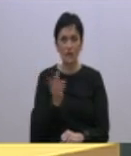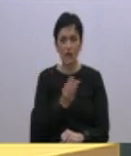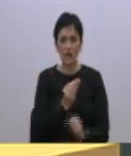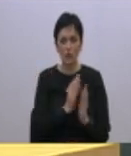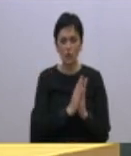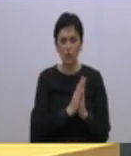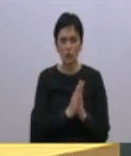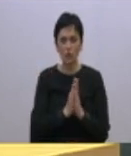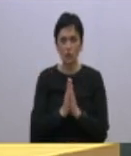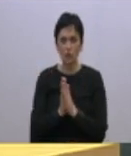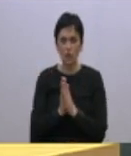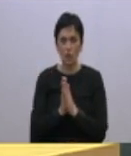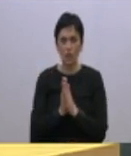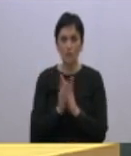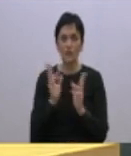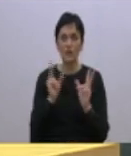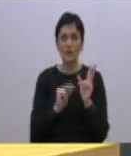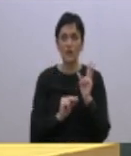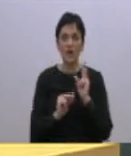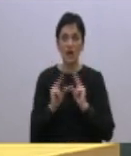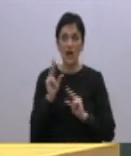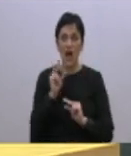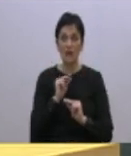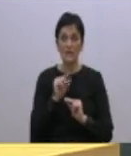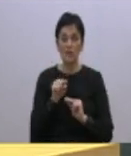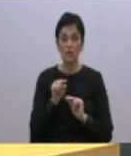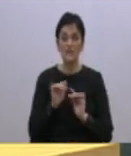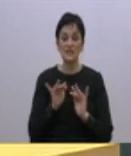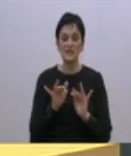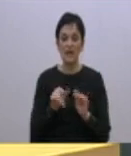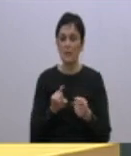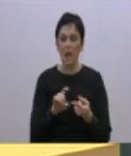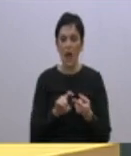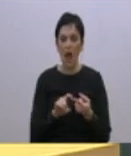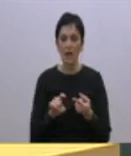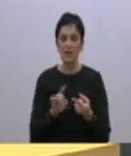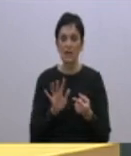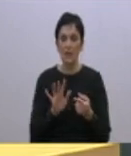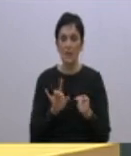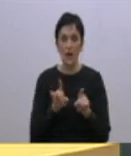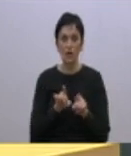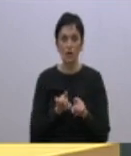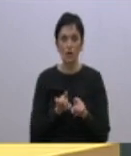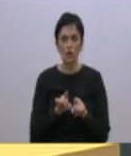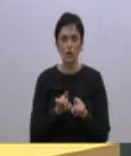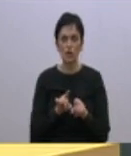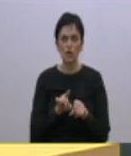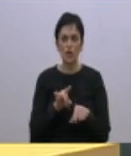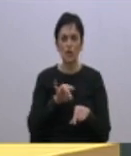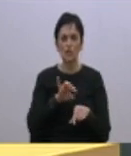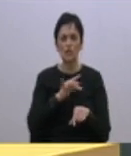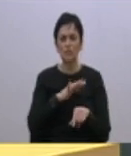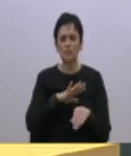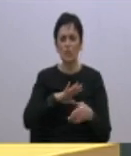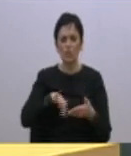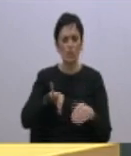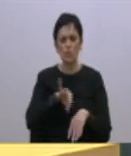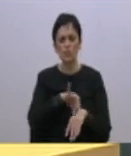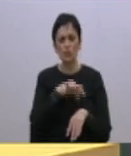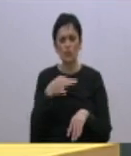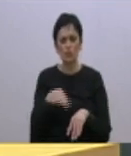თხოვოთ გავითვალისწინოთ რომ აქ საქმე არ ეხება ისეთ პუნქტივნეულო თემას